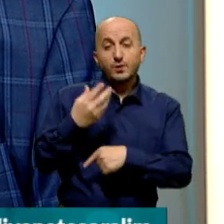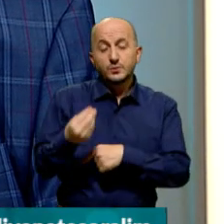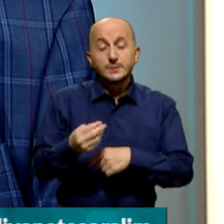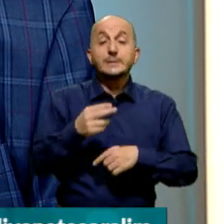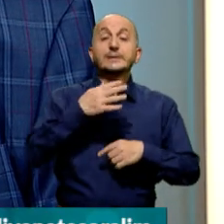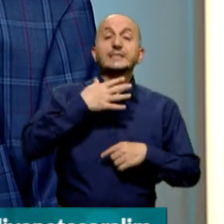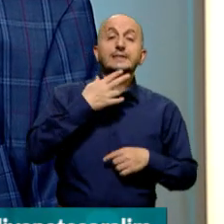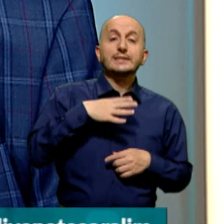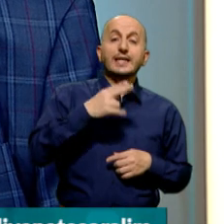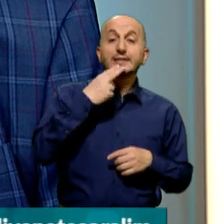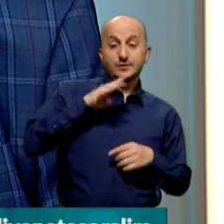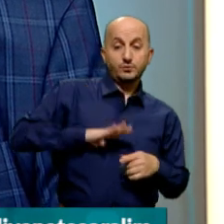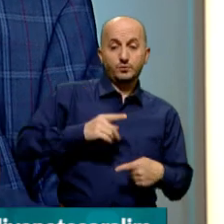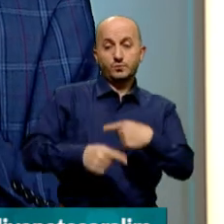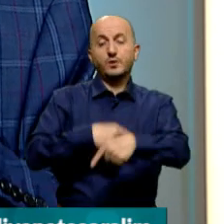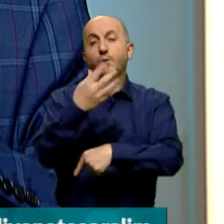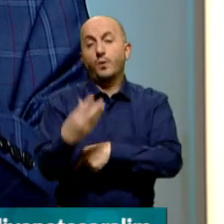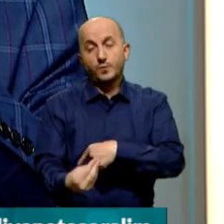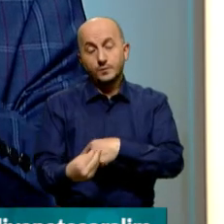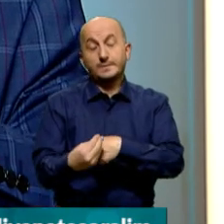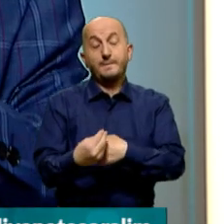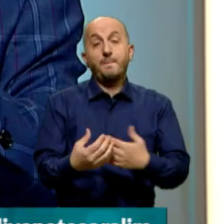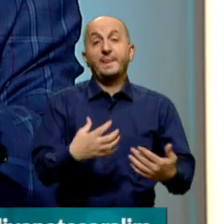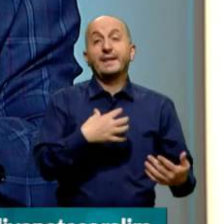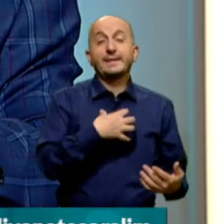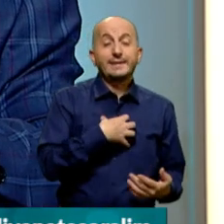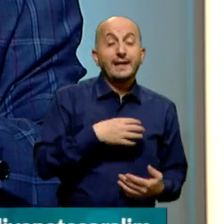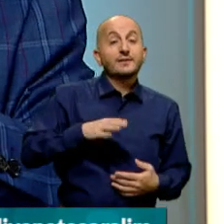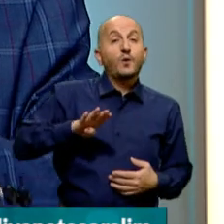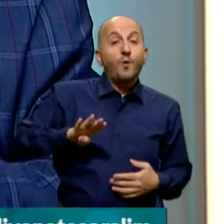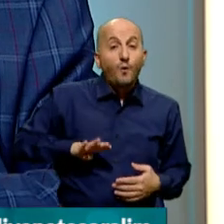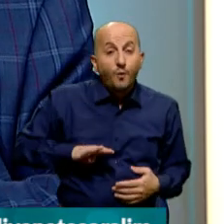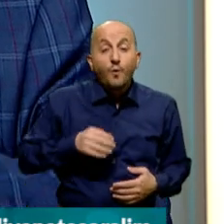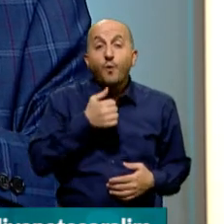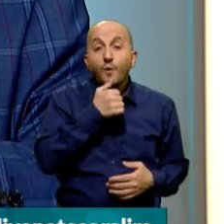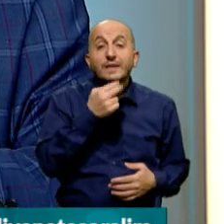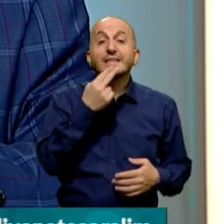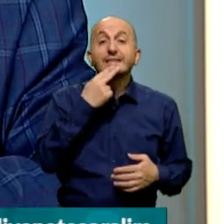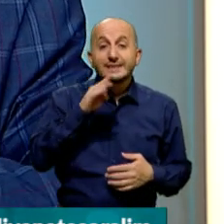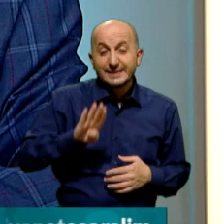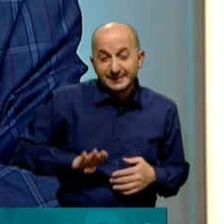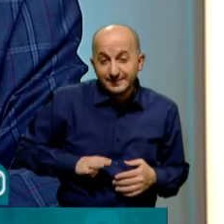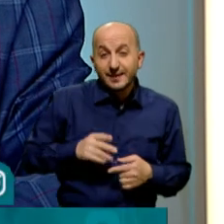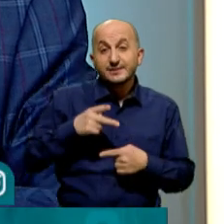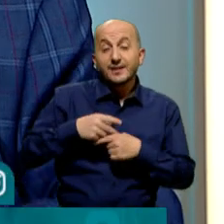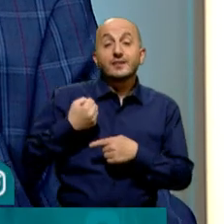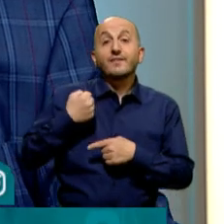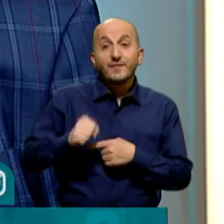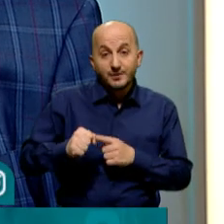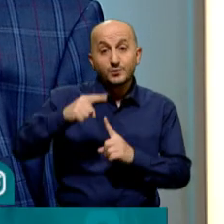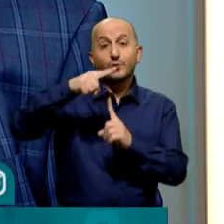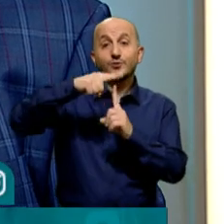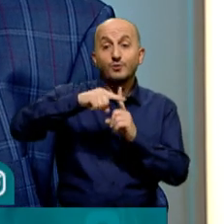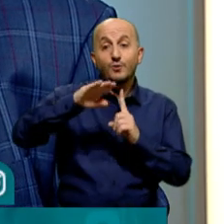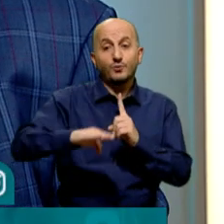kız çocuğundan olsun. Nasıl ki kendi oğlan ve kızına zekat veremiyorsa, bunlardan olan torunlarına da zekat